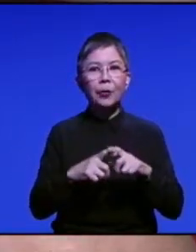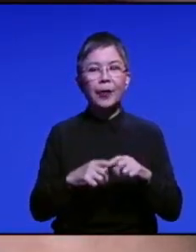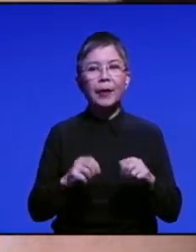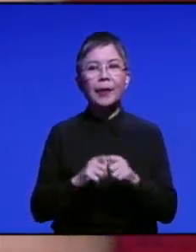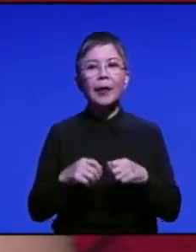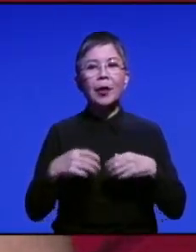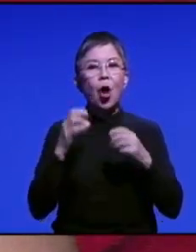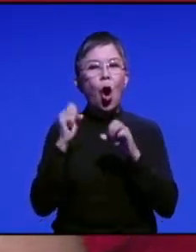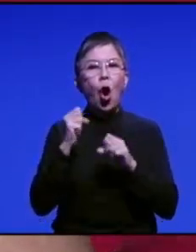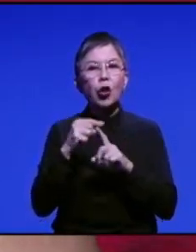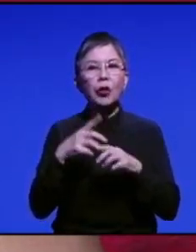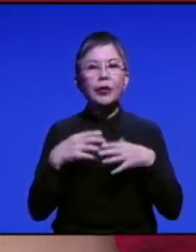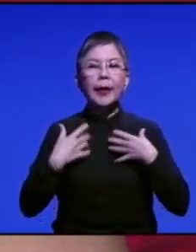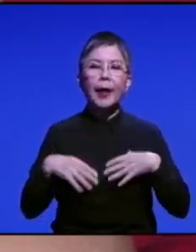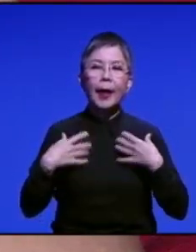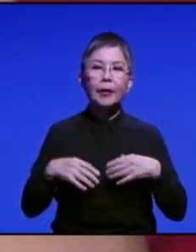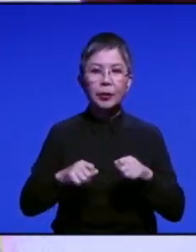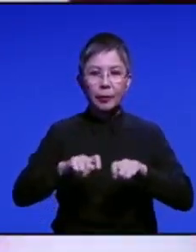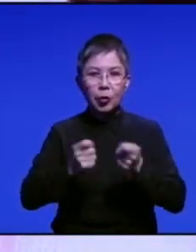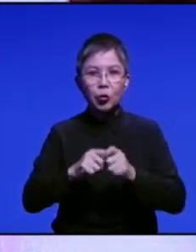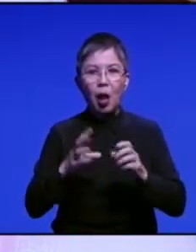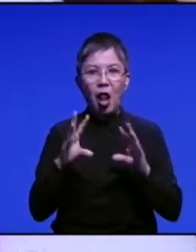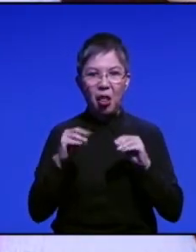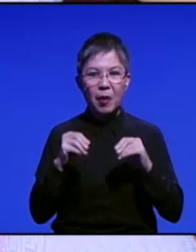merilekskan otot sambil menghancurkan lemak pipi.